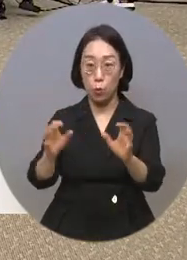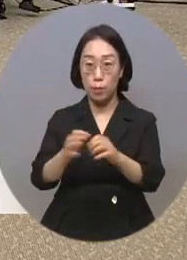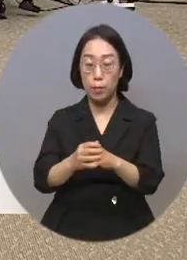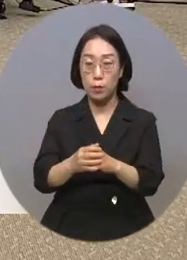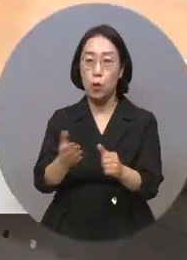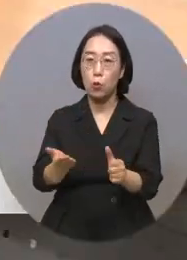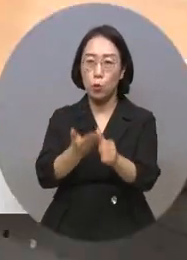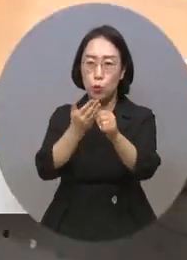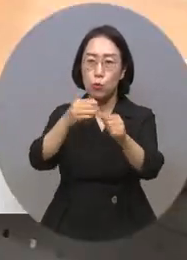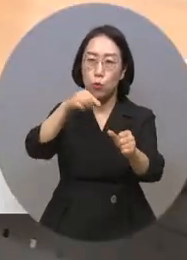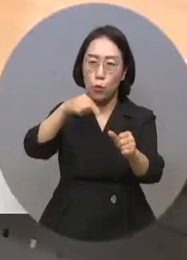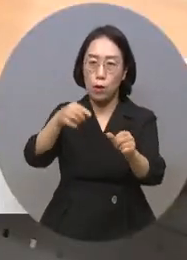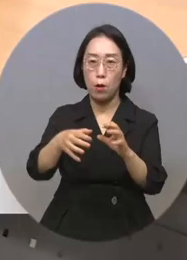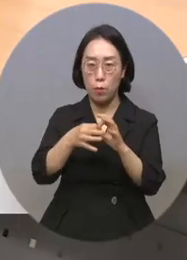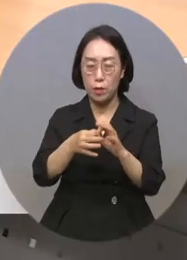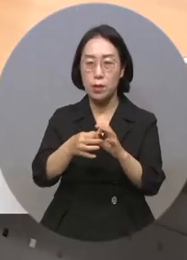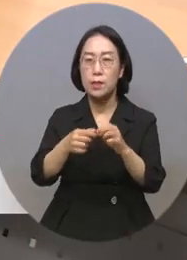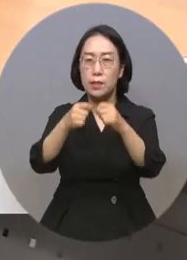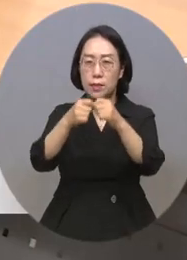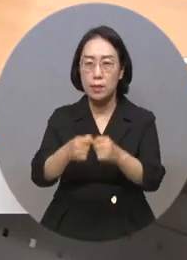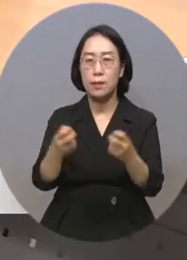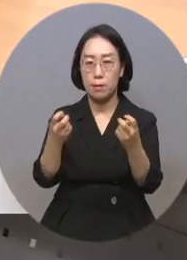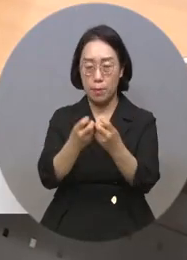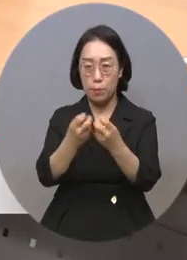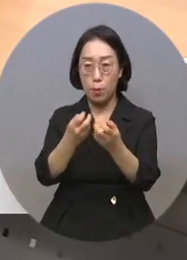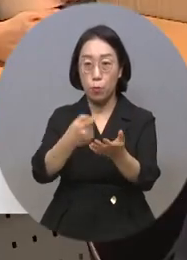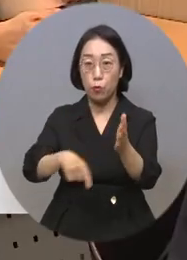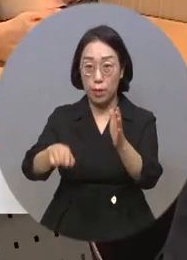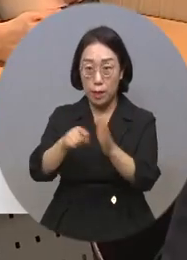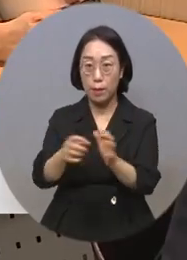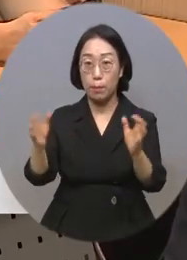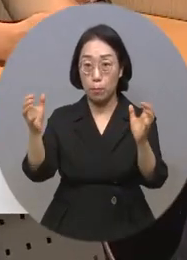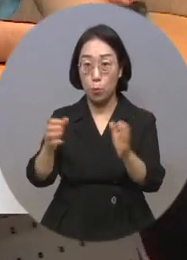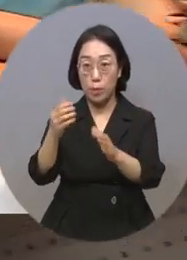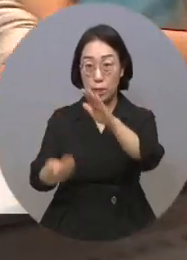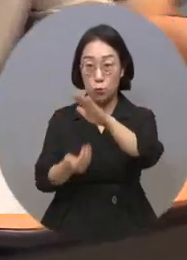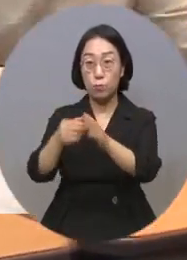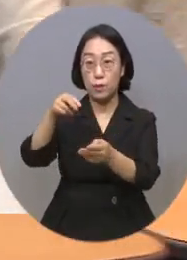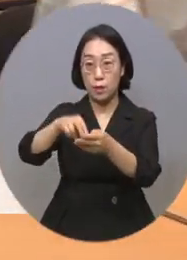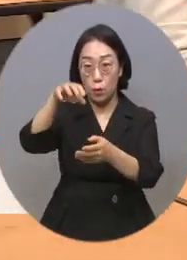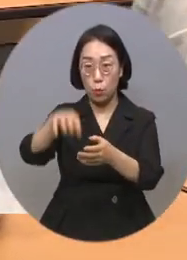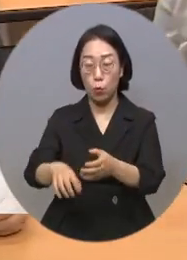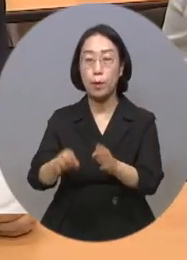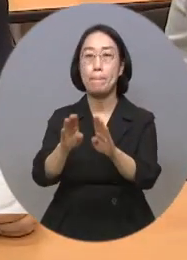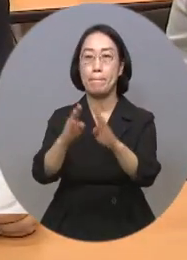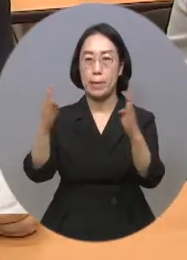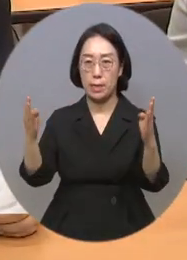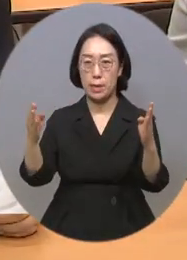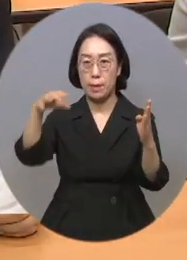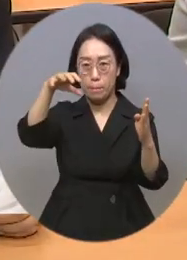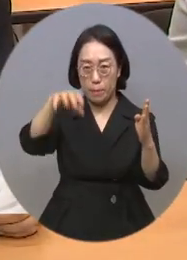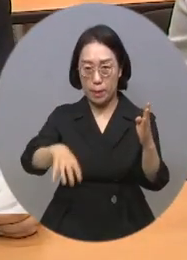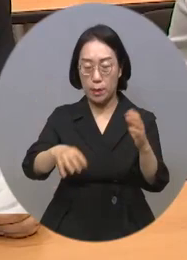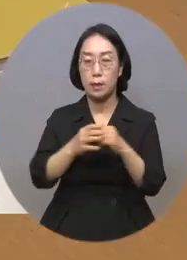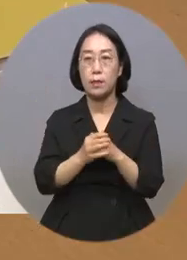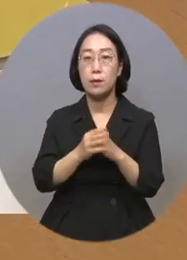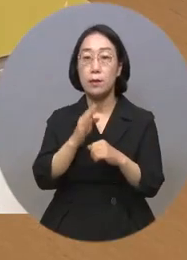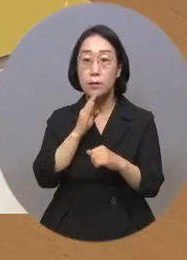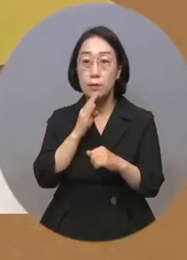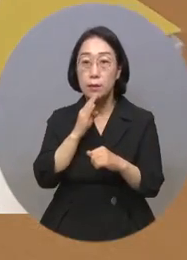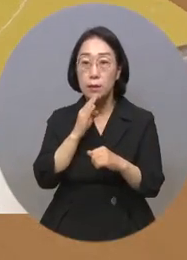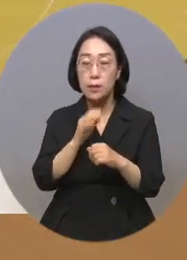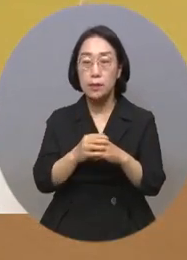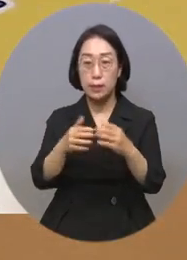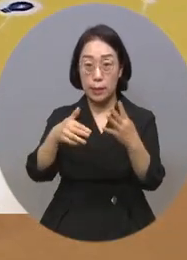육성 과제 및 실천 방안 마련 정책 토론회를 여의도 이룸센터에서 개최했습니다. 현재 4차 산업의